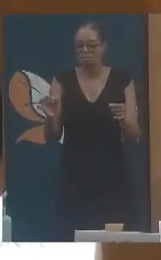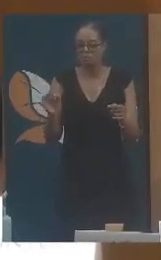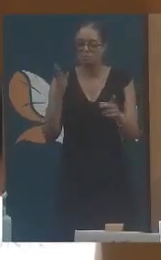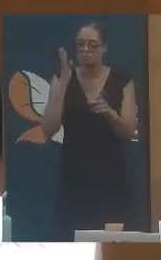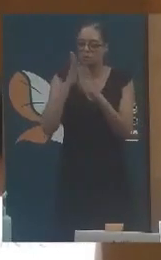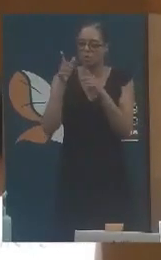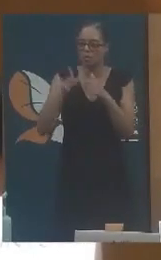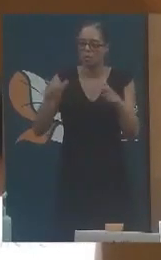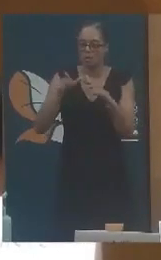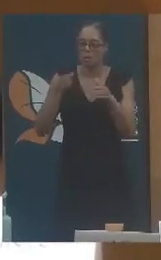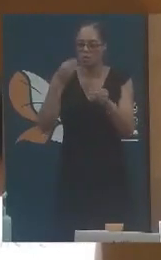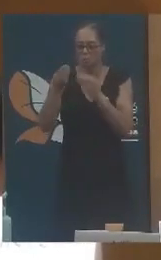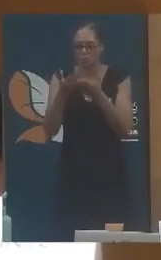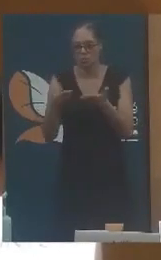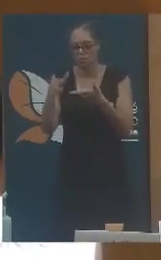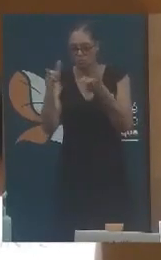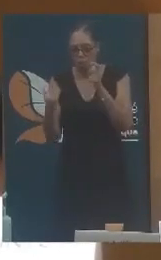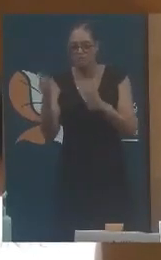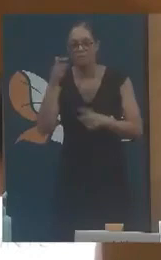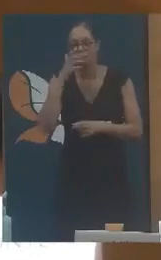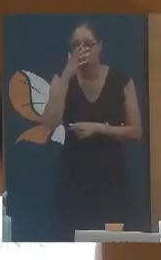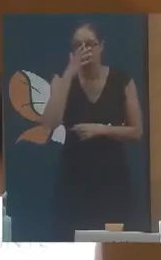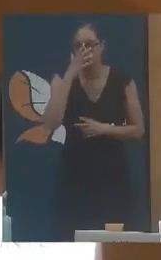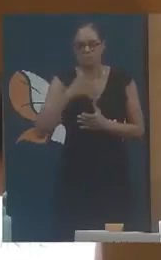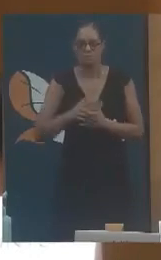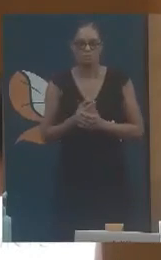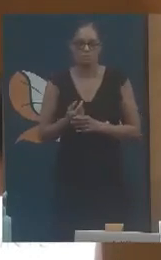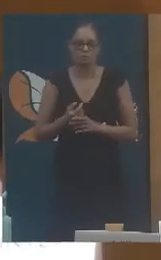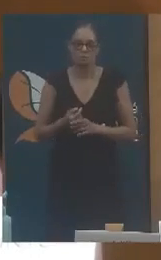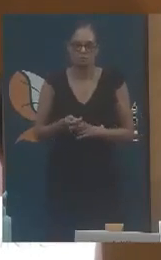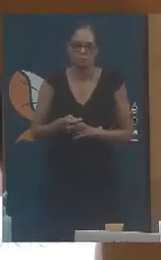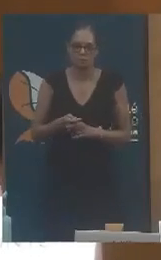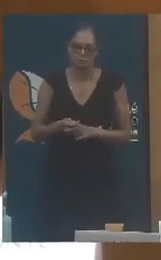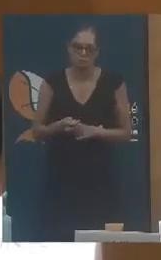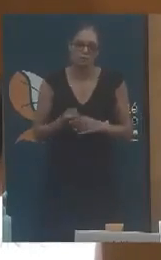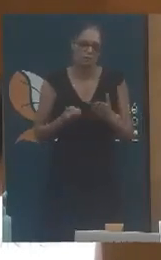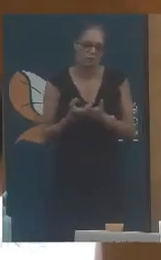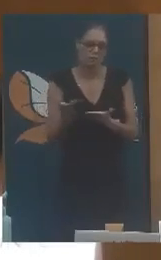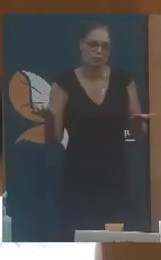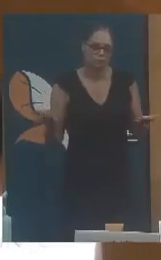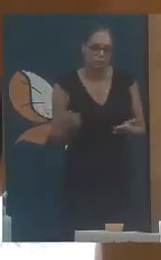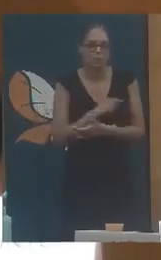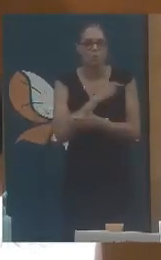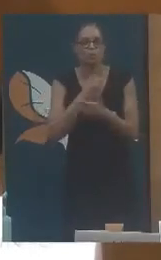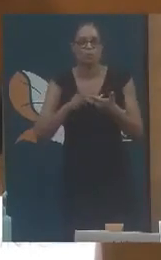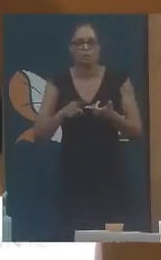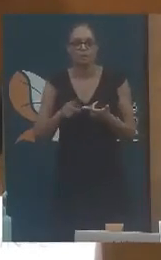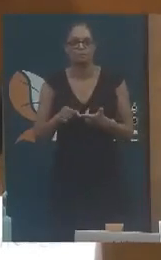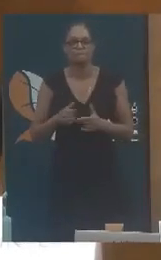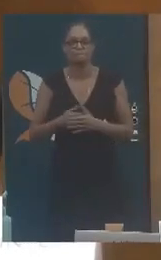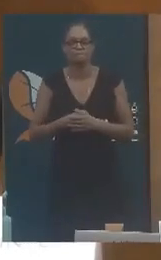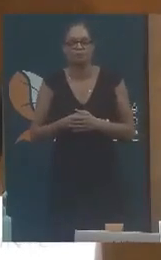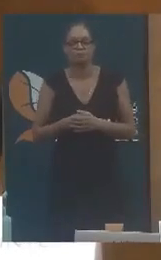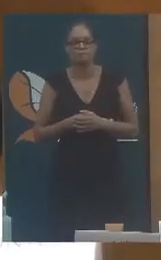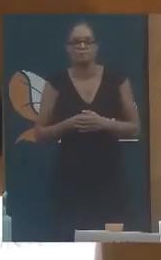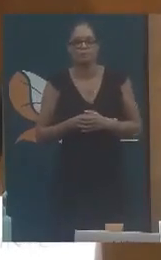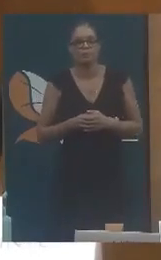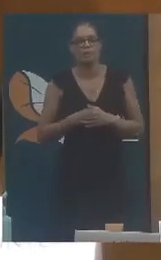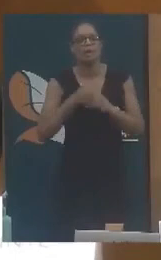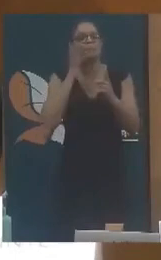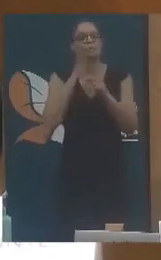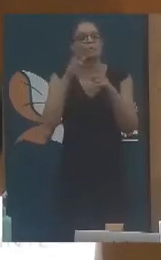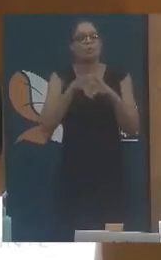mettons en difficulté. Donc je voulais sensibiliser là-dessus. Deuxièmement, ce sont des missions